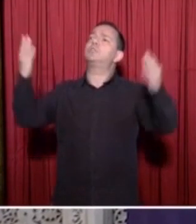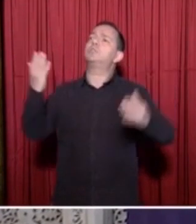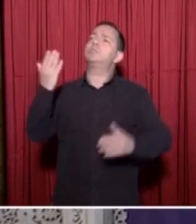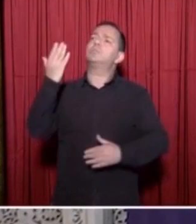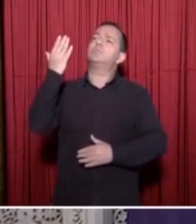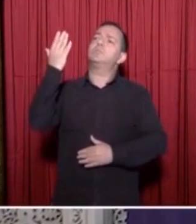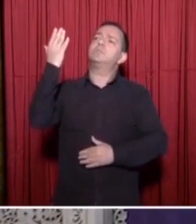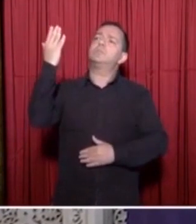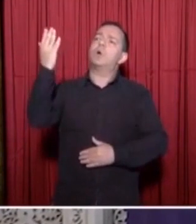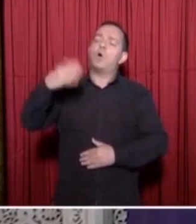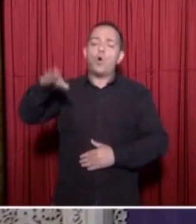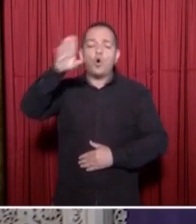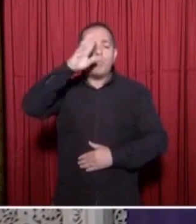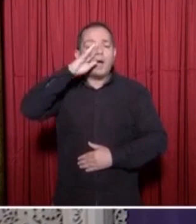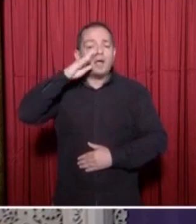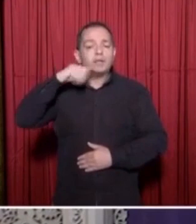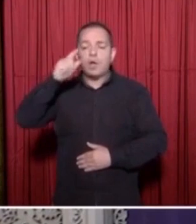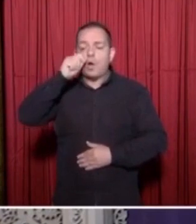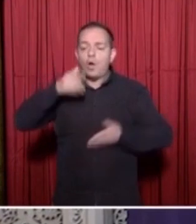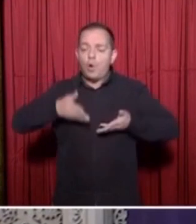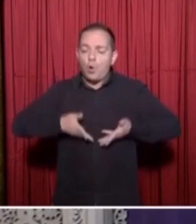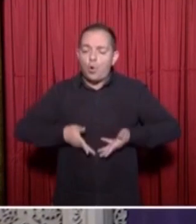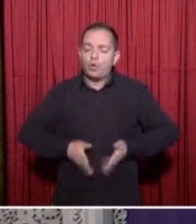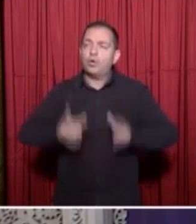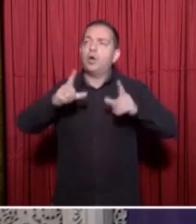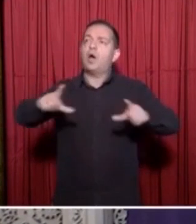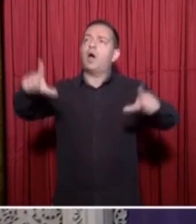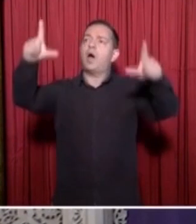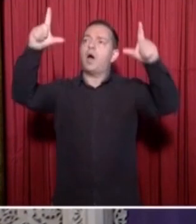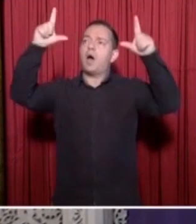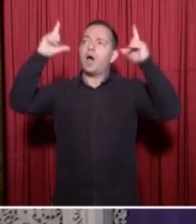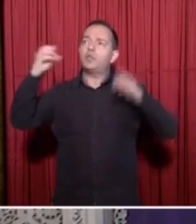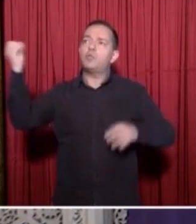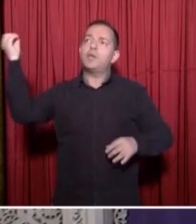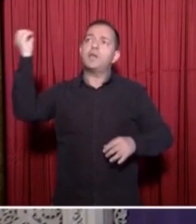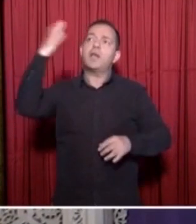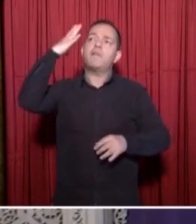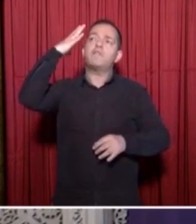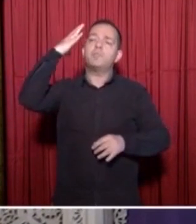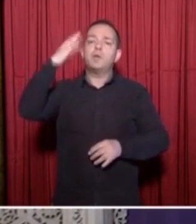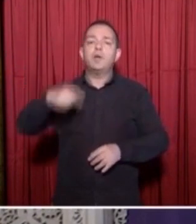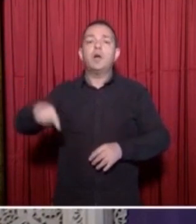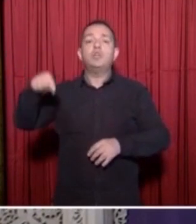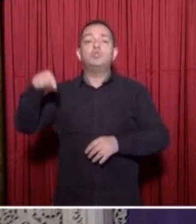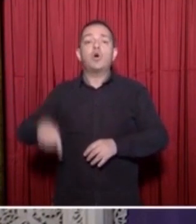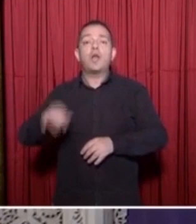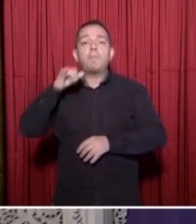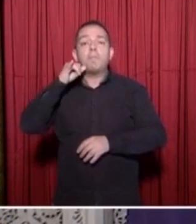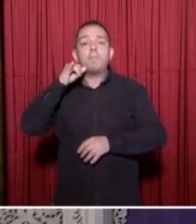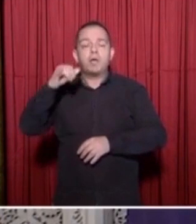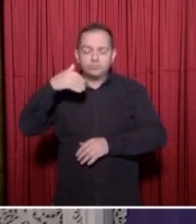δόξα του Πατρός και του Υιού και του Αγίου Πνεύματος νυν και